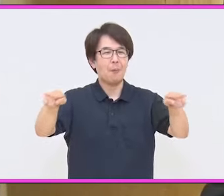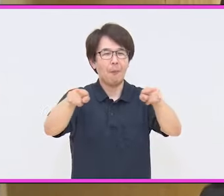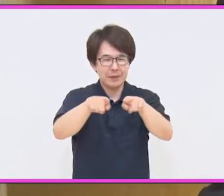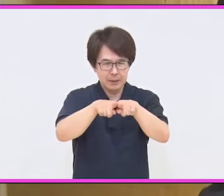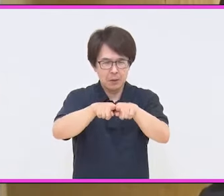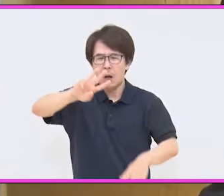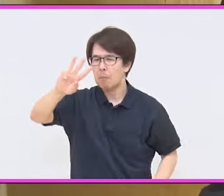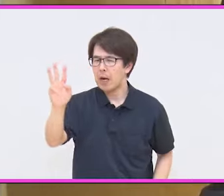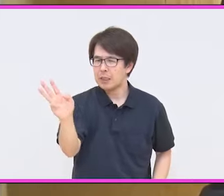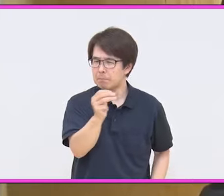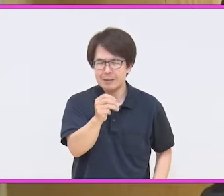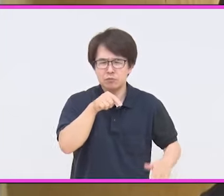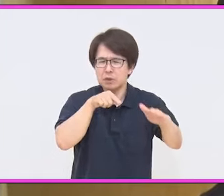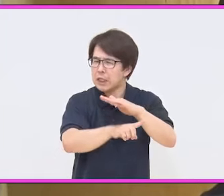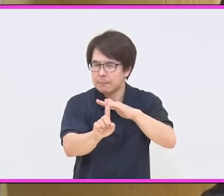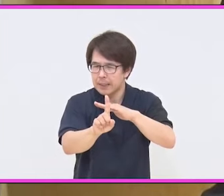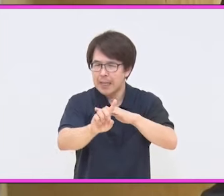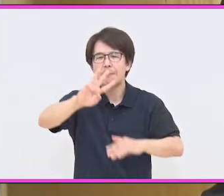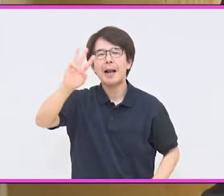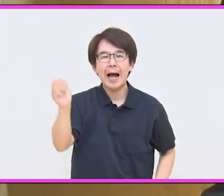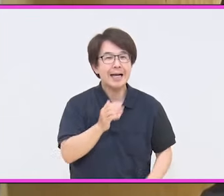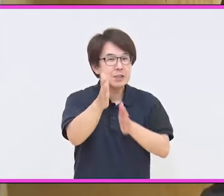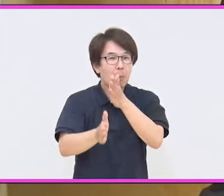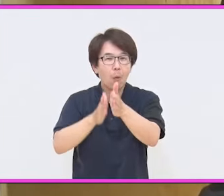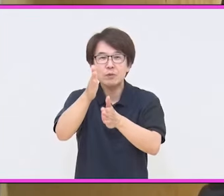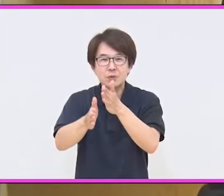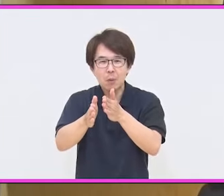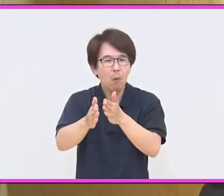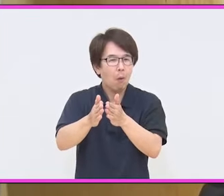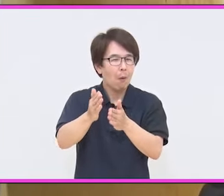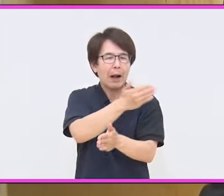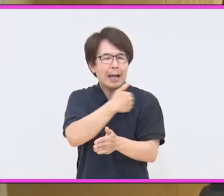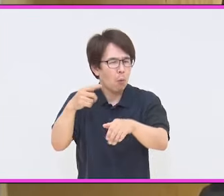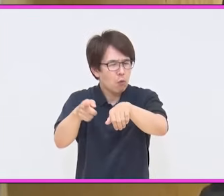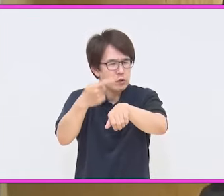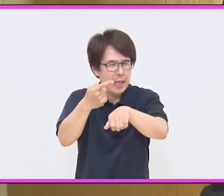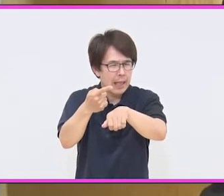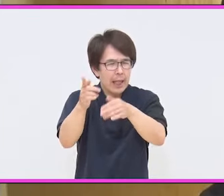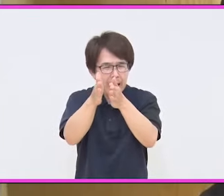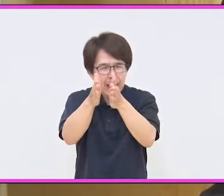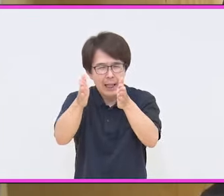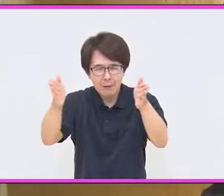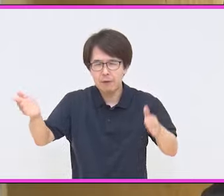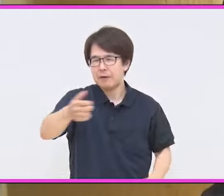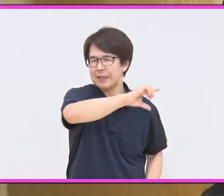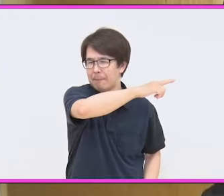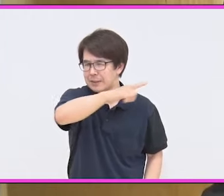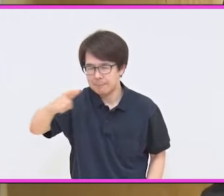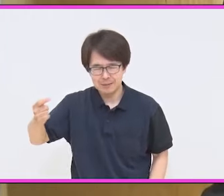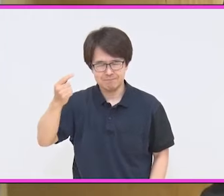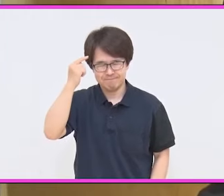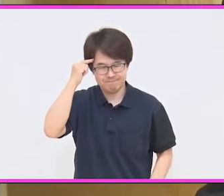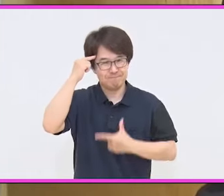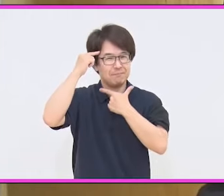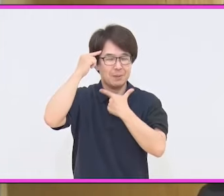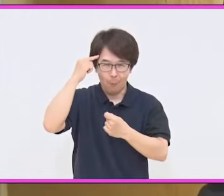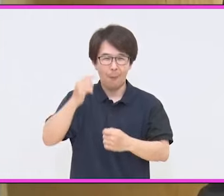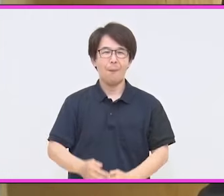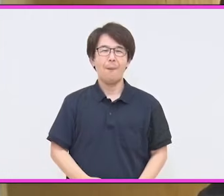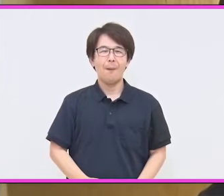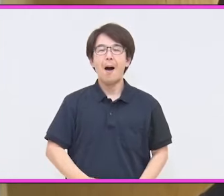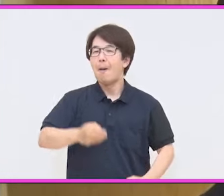ラリンピックの意義やパラスポーツの持つ可能性についてさまざまな角度から考えてまいります。